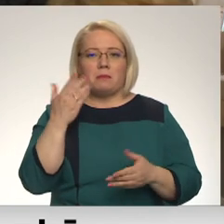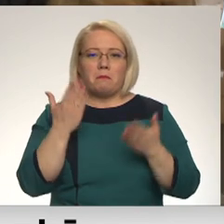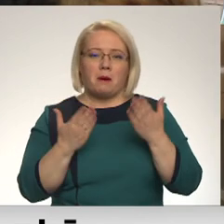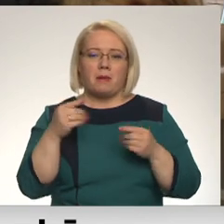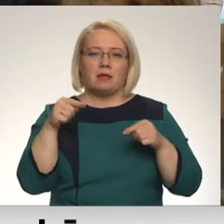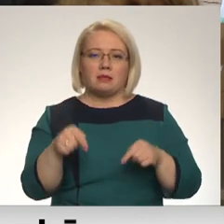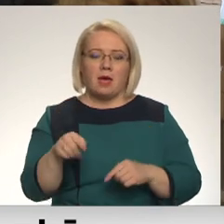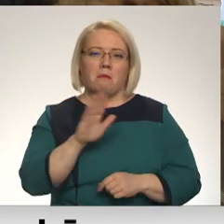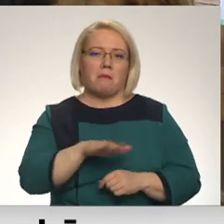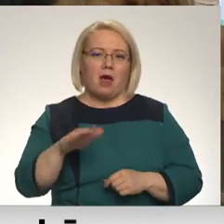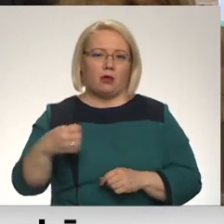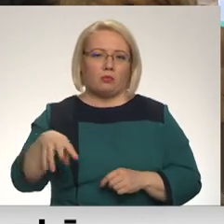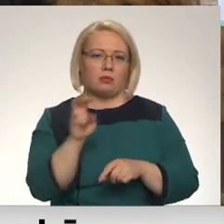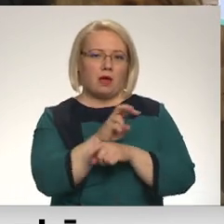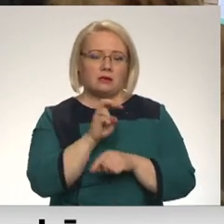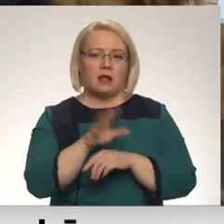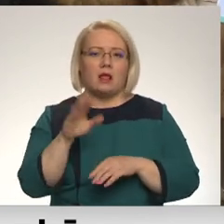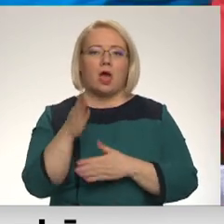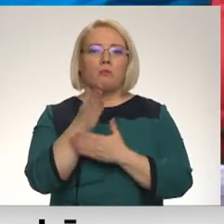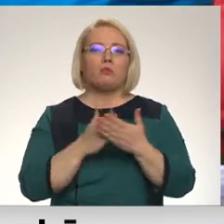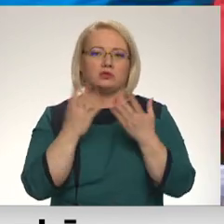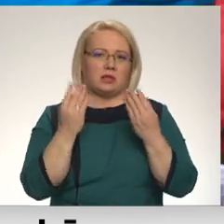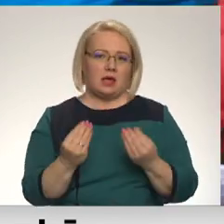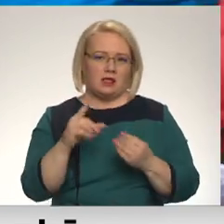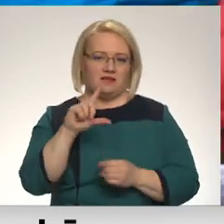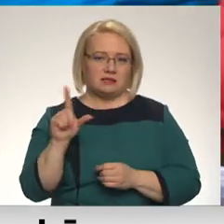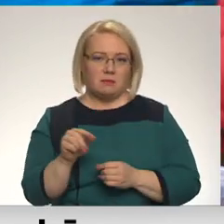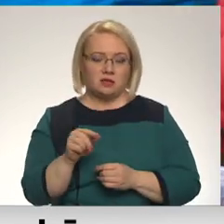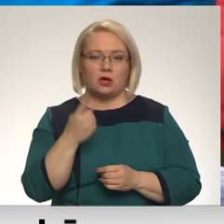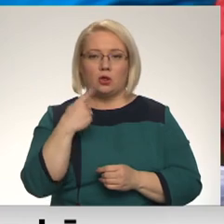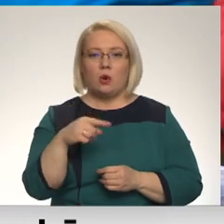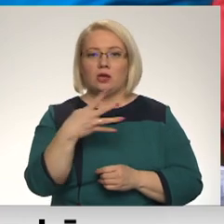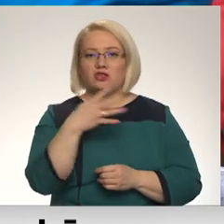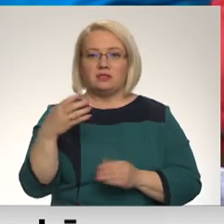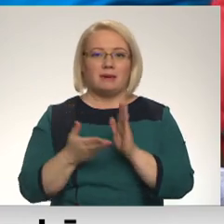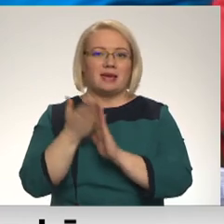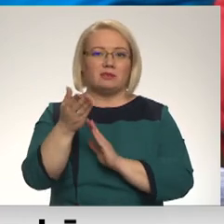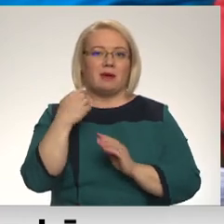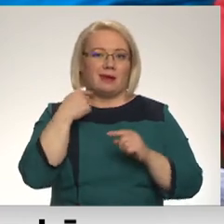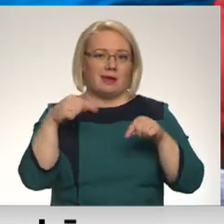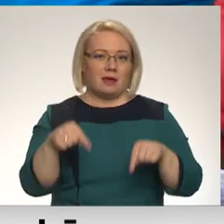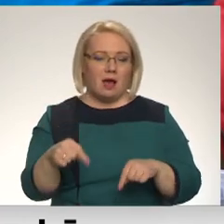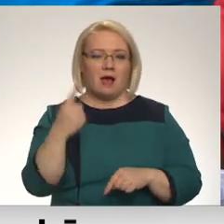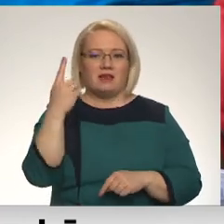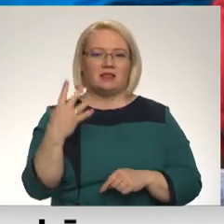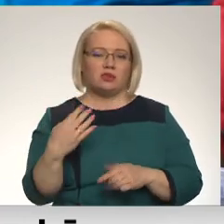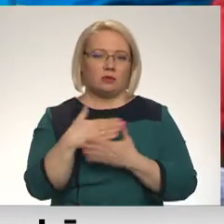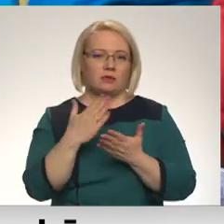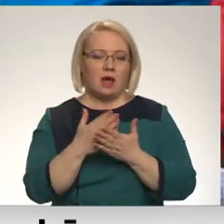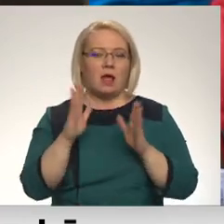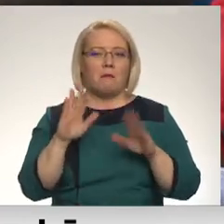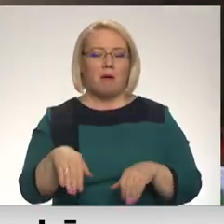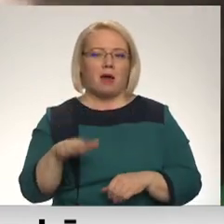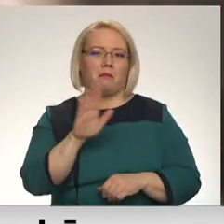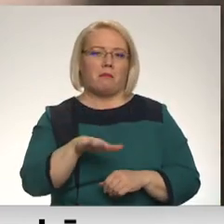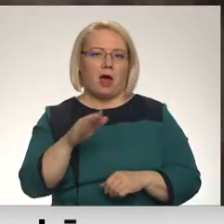bērnu palaist dārzā. Ziņā, kaut vismaz uz pusi dienas. No 400 iesniegumiem Rīgā aptuveni 4. Daļa ir par